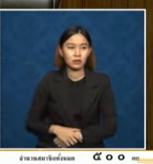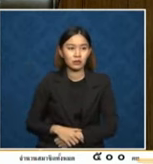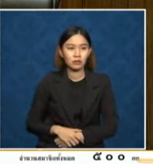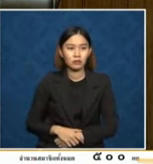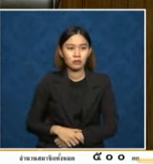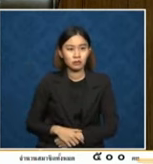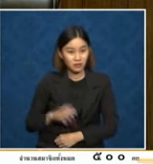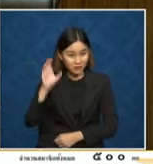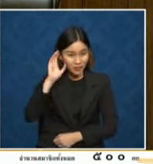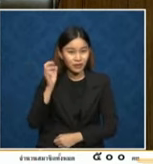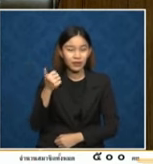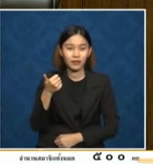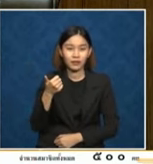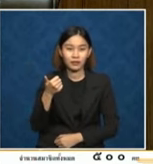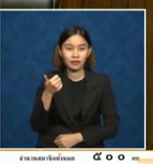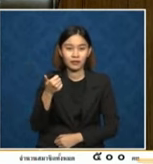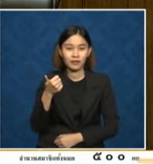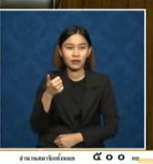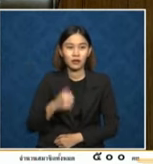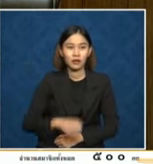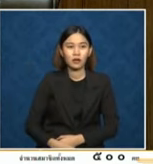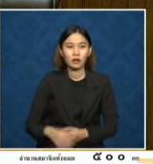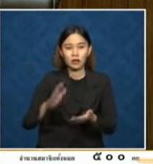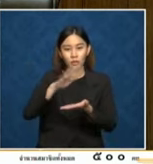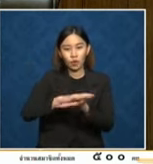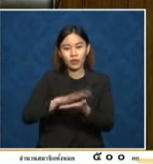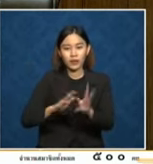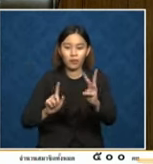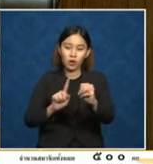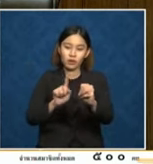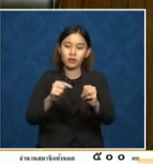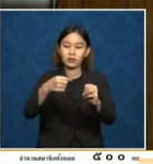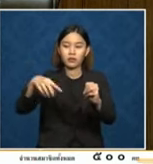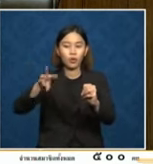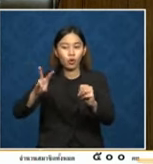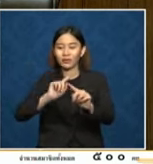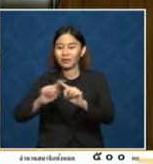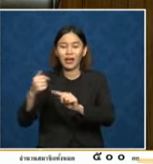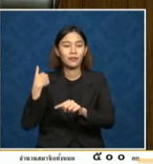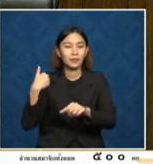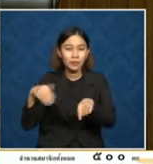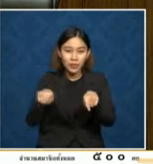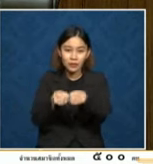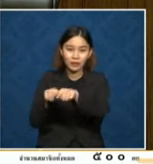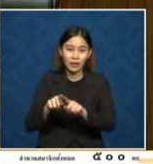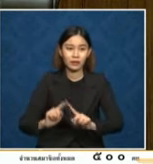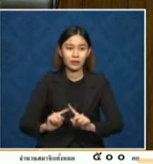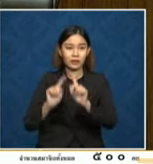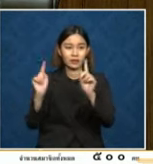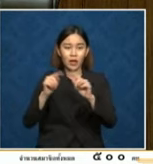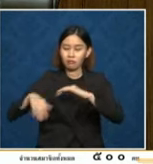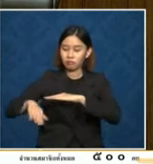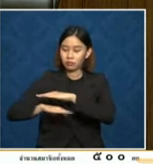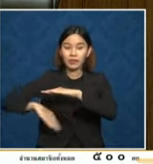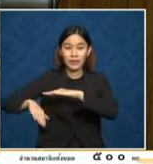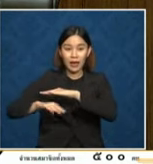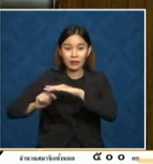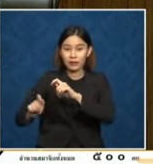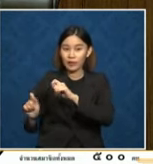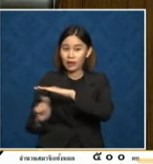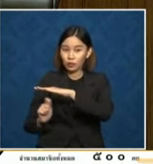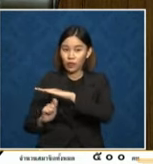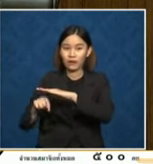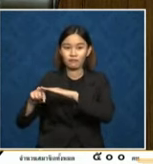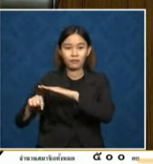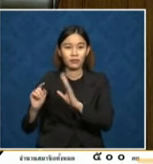หลือเชื่อไหมฮะมีโรงเรียนมัธยมประจำอำเภอมีทุกอย่างเหมือนทุกอำเภอแต่ขั้นพื้นฐานอะไร